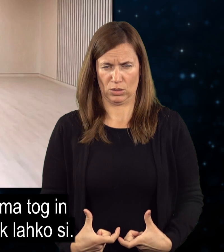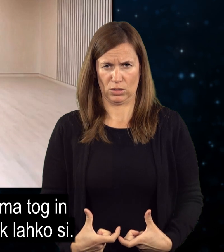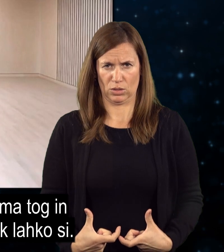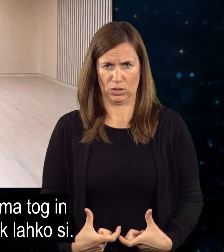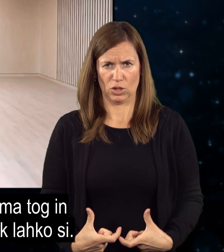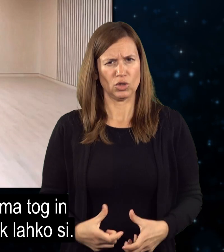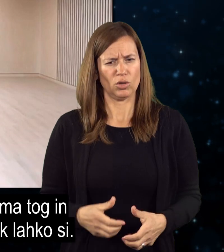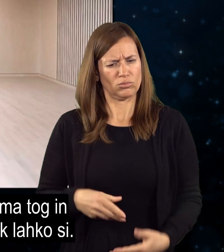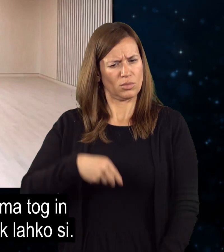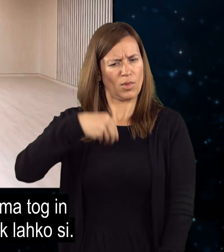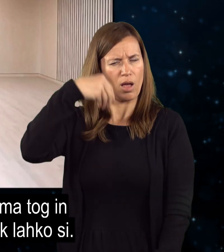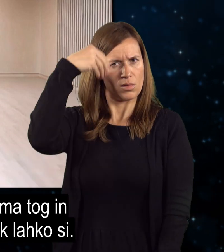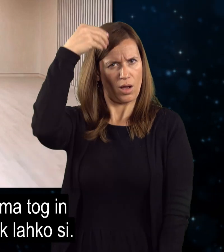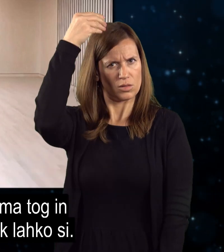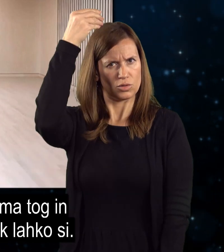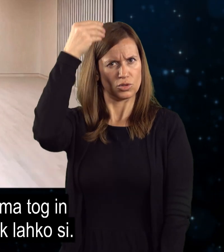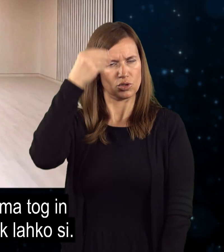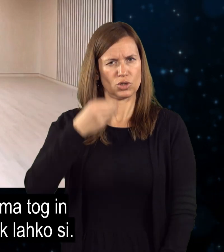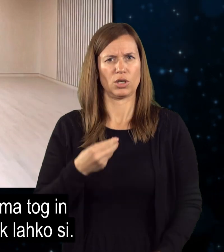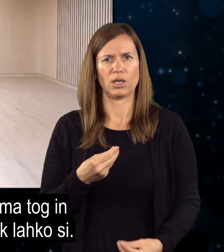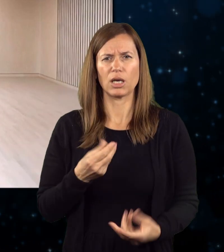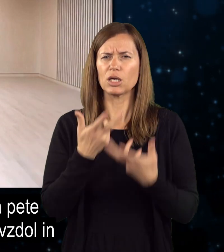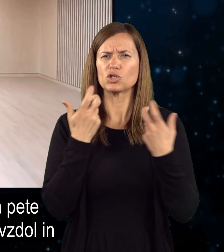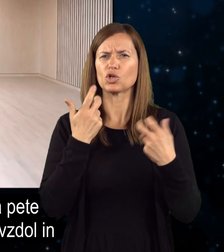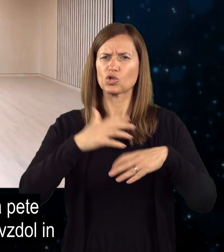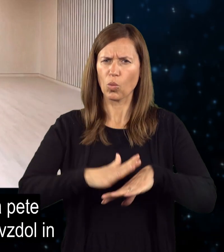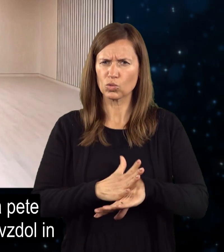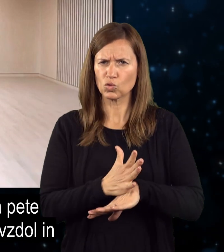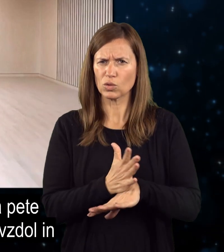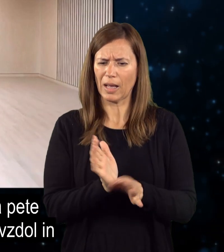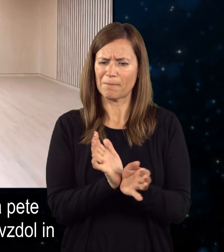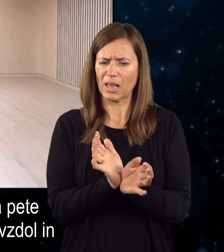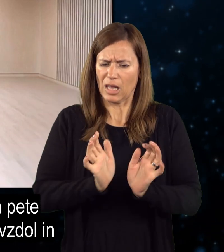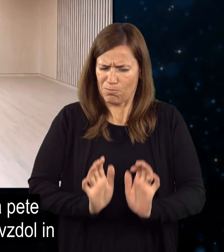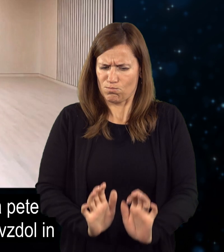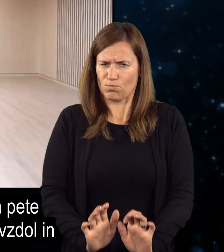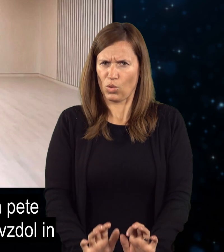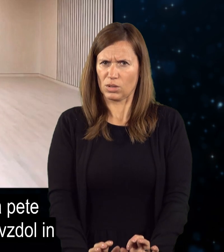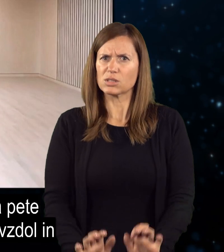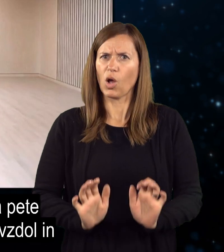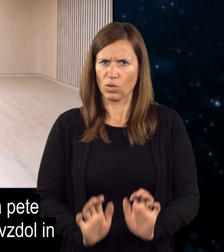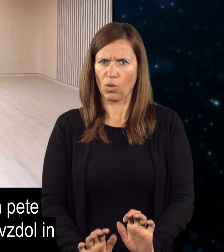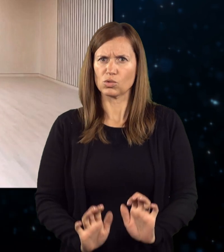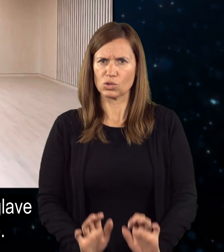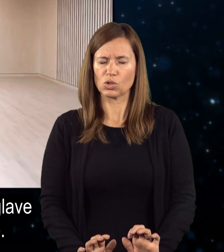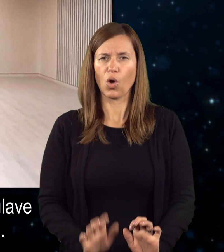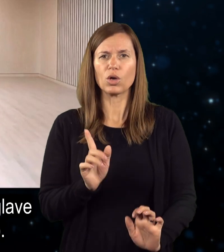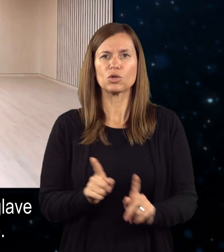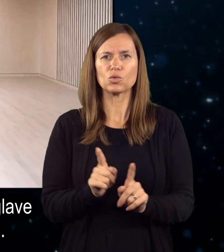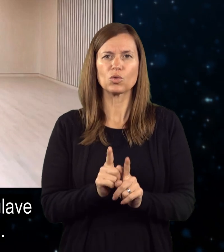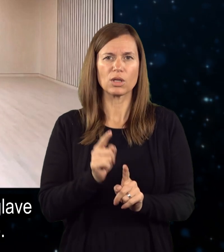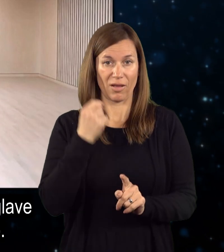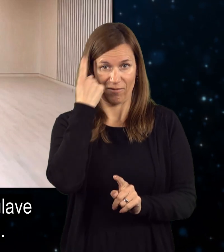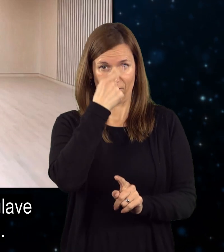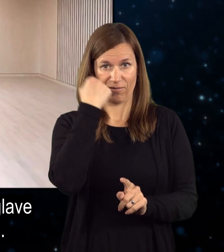najdaljši, kot ta trenutek lahko si. Iščeš občutek, da pete potiskajo zemljo navzdol in hkrati